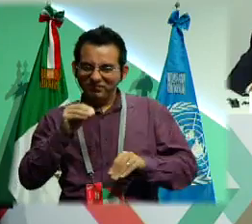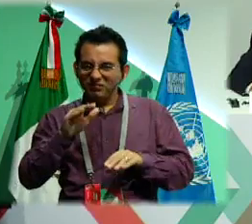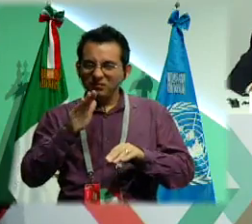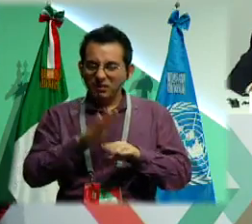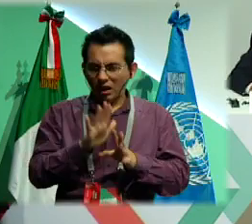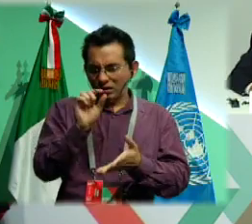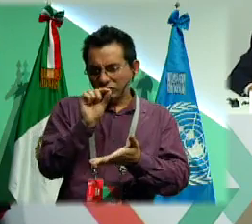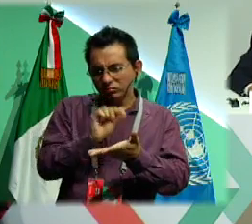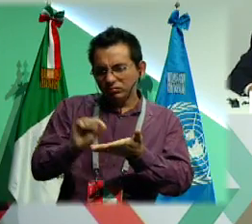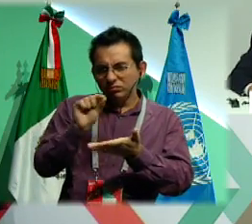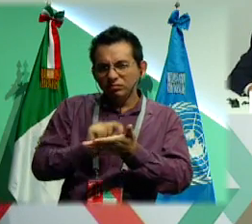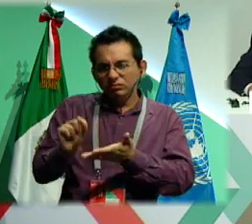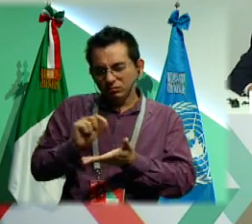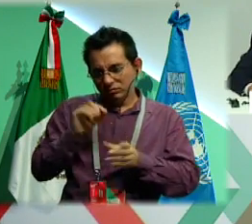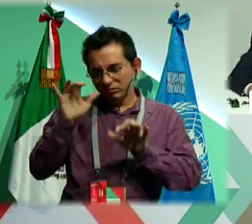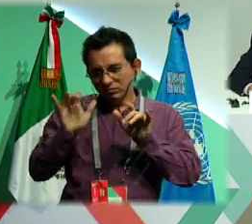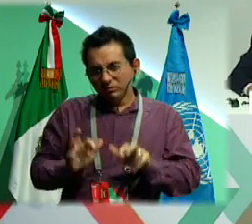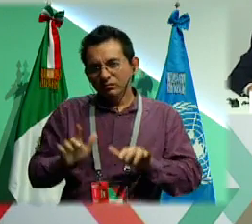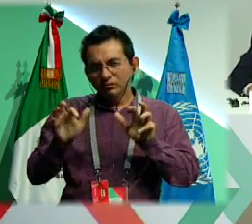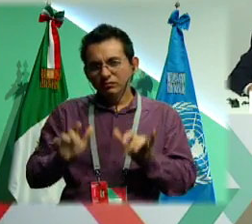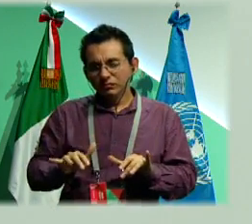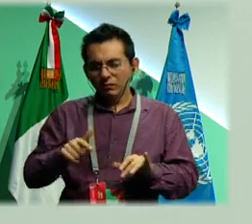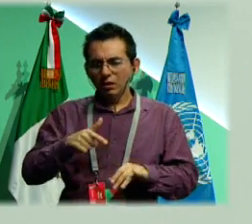faire du théâtre,